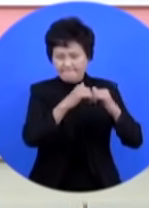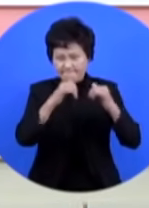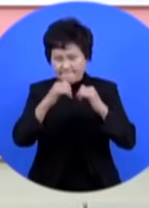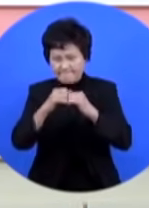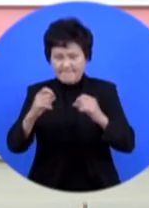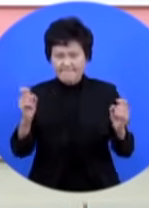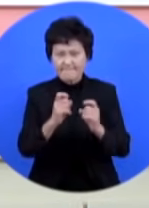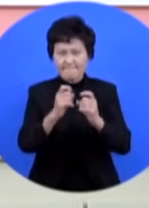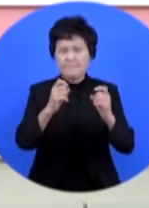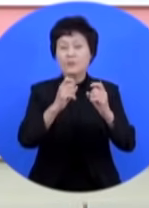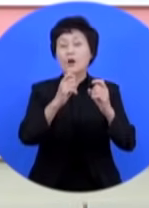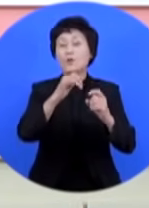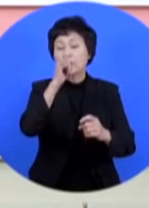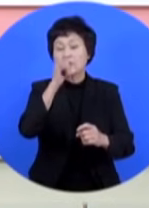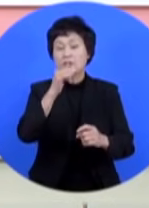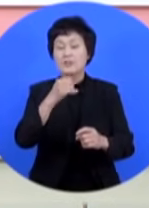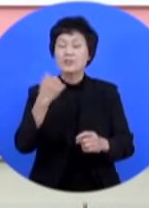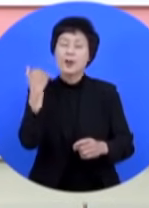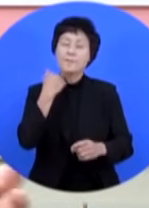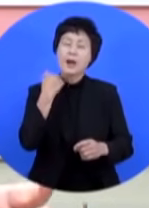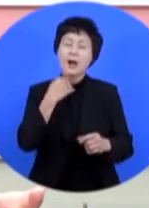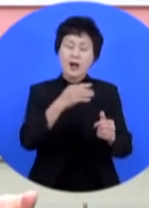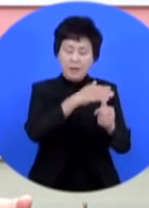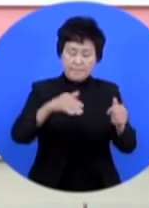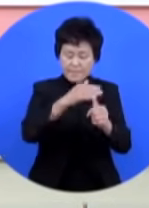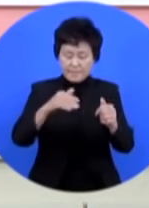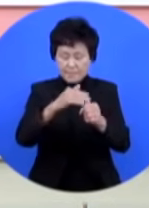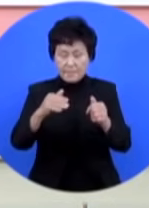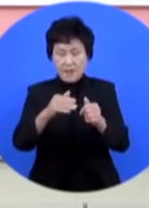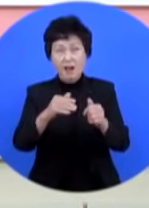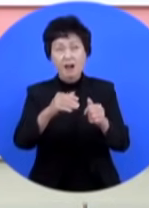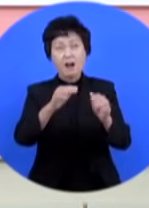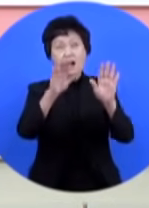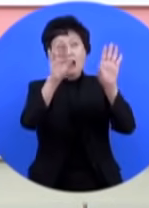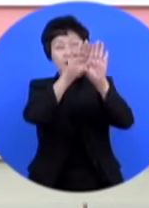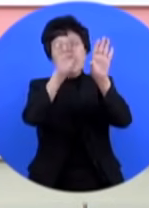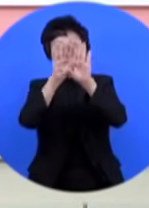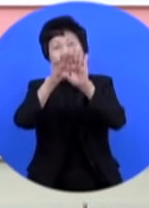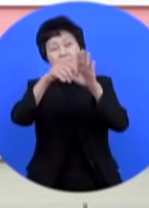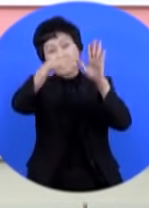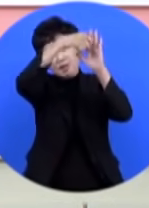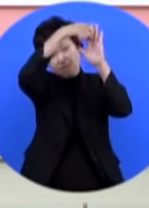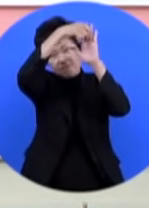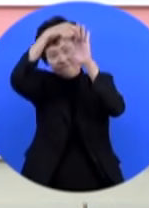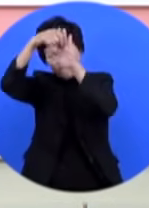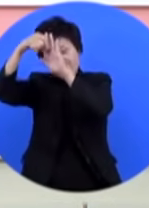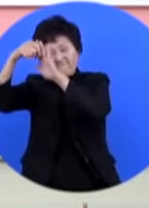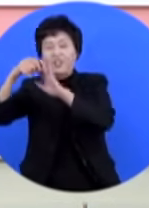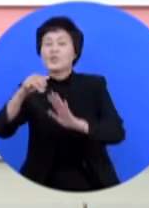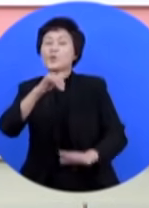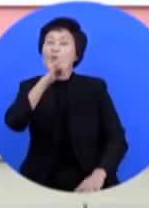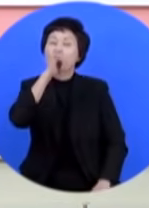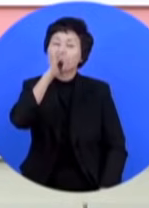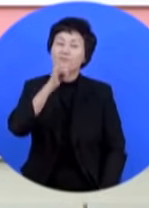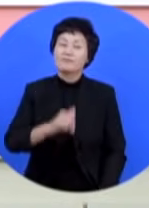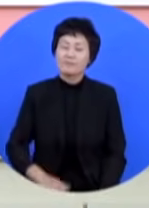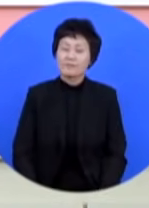잘라가지고 어, 해골로 만든 그 실제 우리나라 언론에도 보도가 되어 있는데 지금